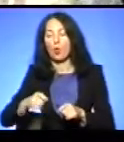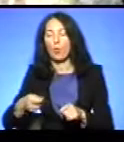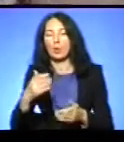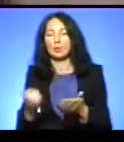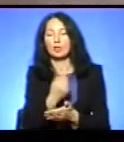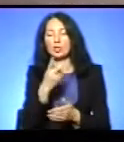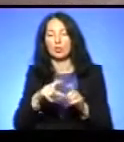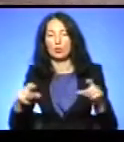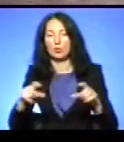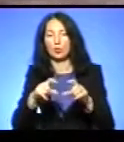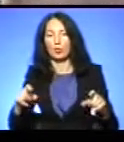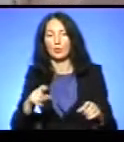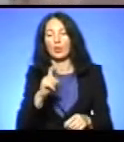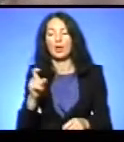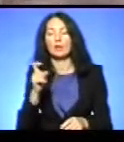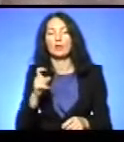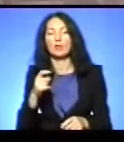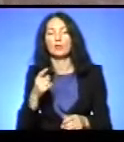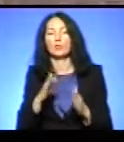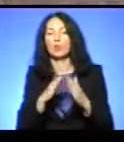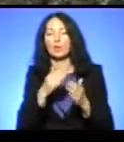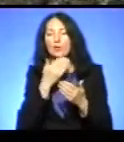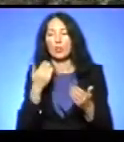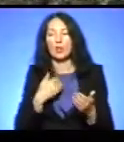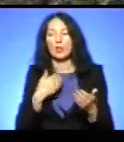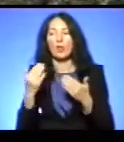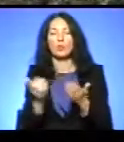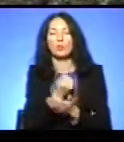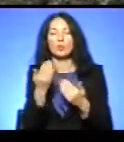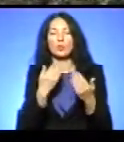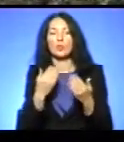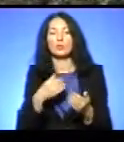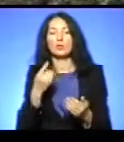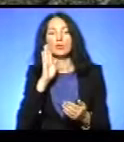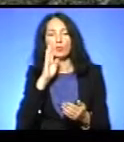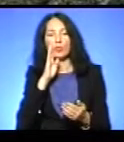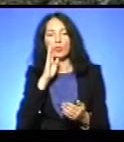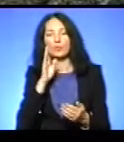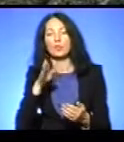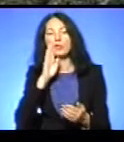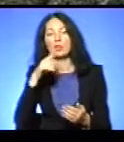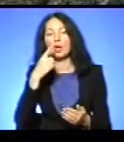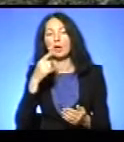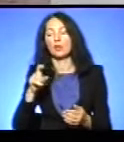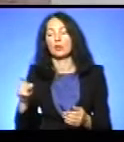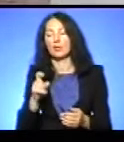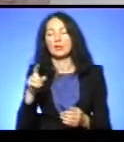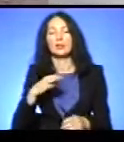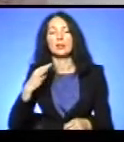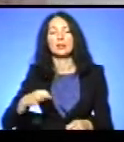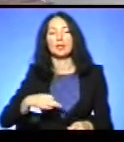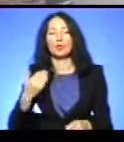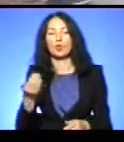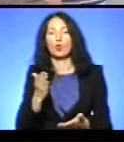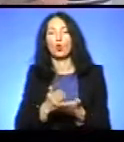немає. Нам вдалося поспілкуватися із мешканкою одного із них. Жінка каже, власник – син. У нього всі документи. Я знаю,